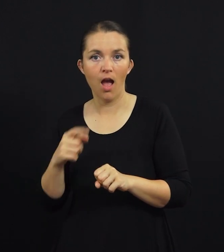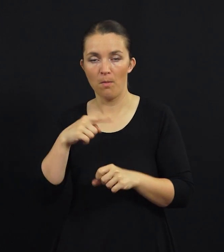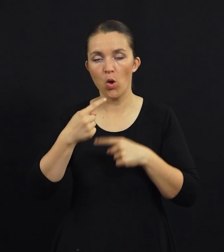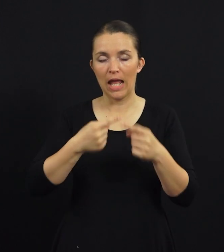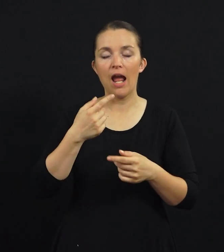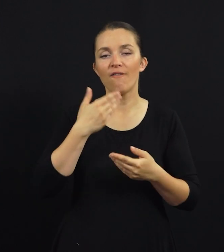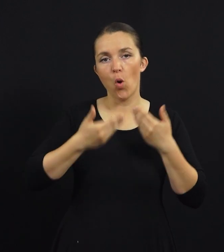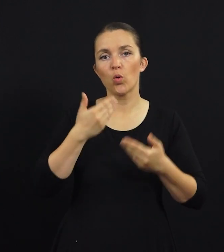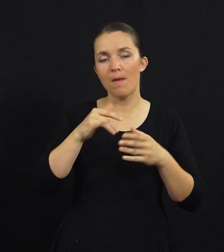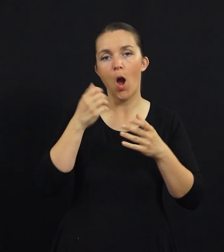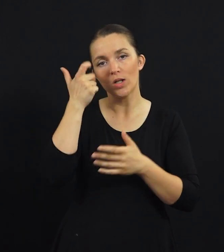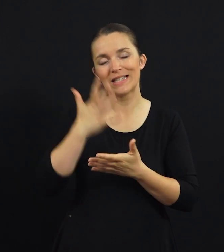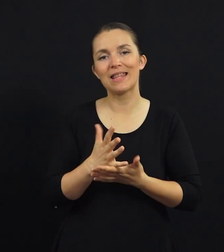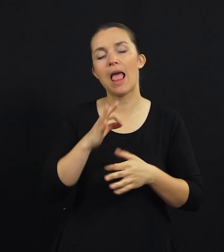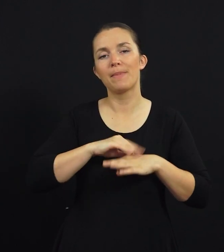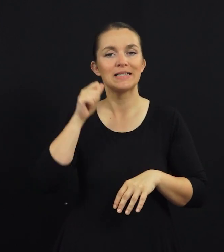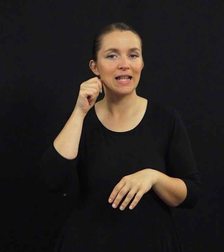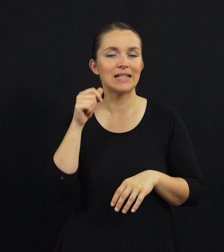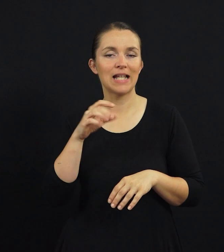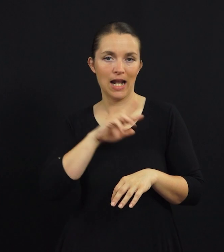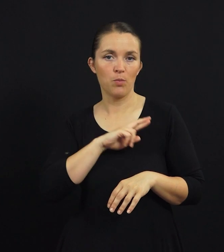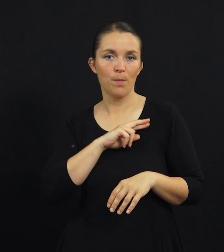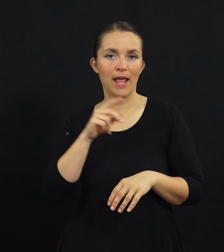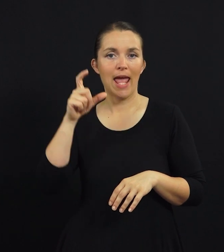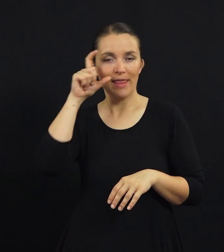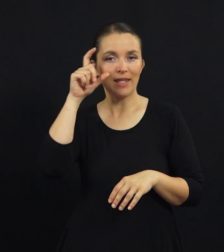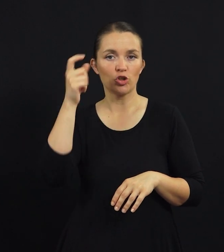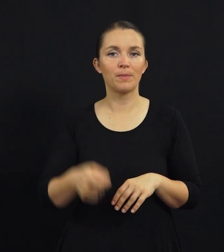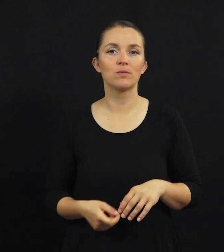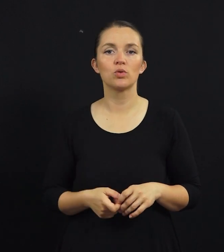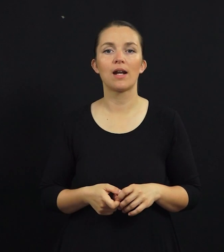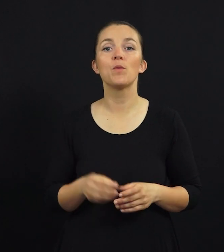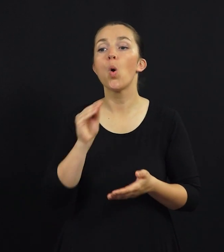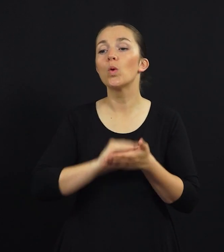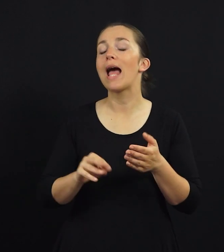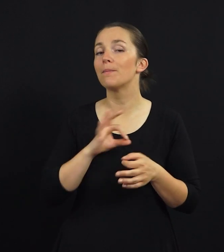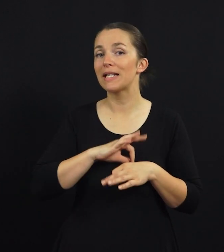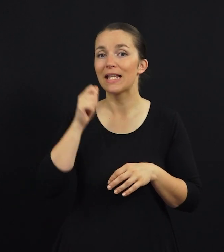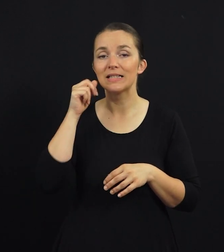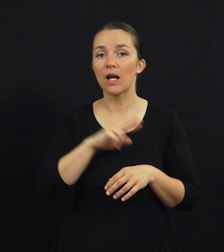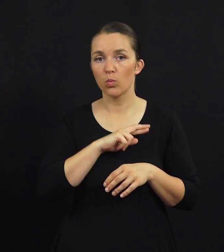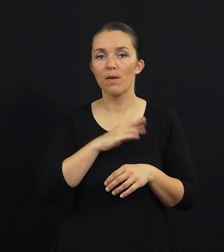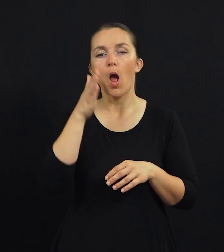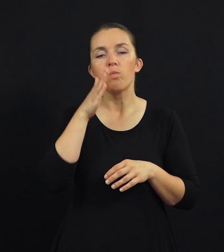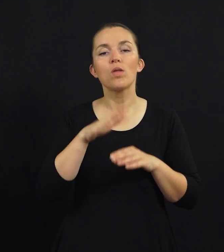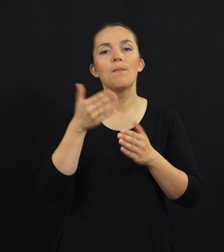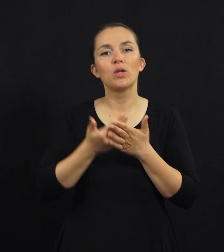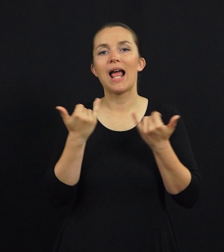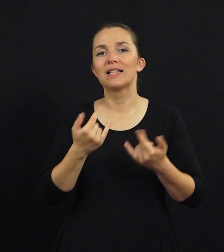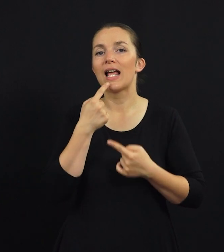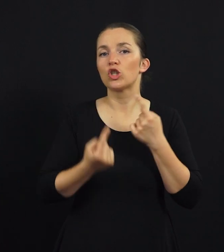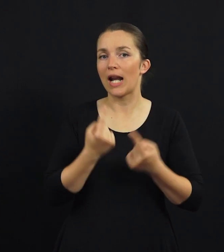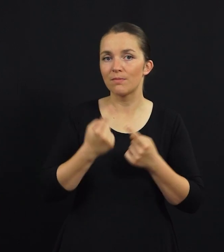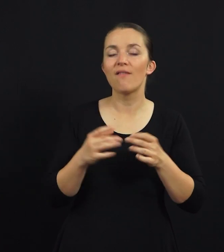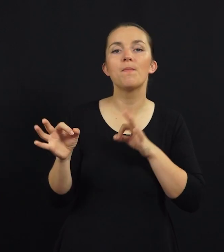je potek foruma ocenila predsednica republike Nataša Pirc Musar. Urad predsednice Republike Slovenije bo na podlagi